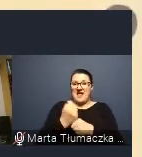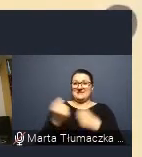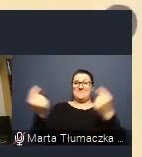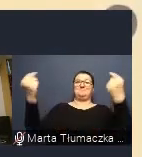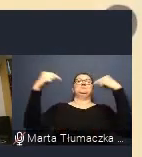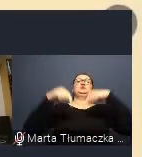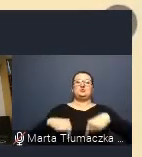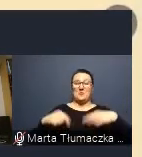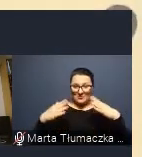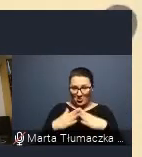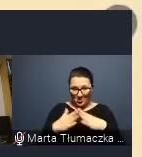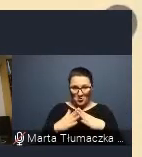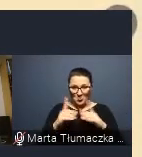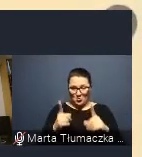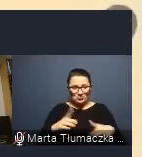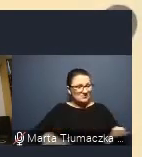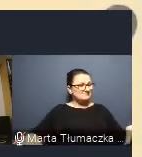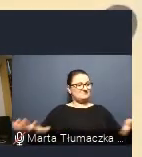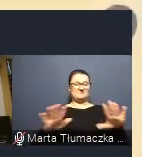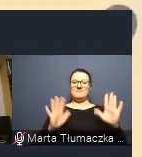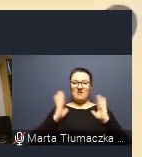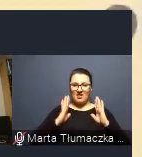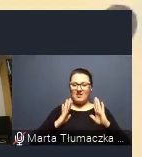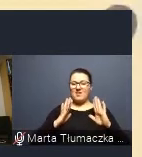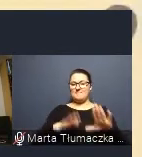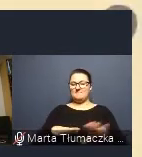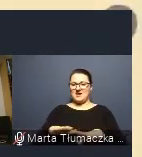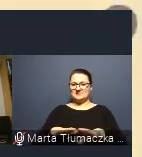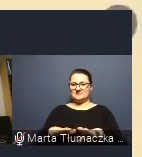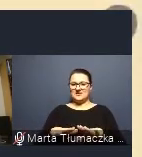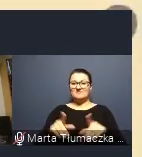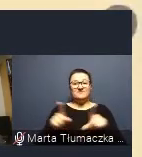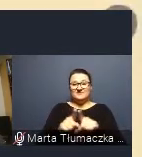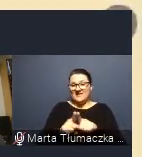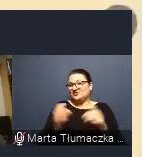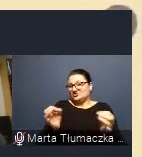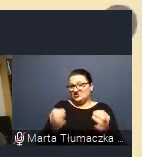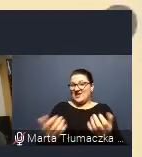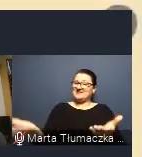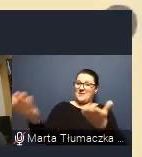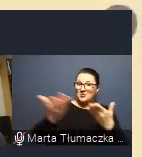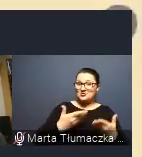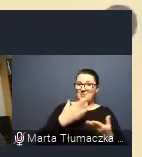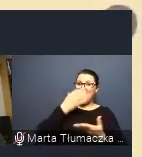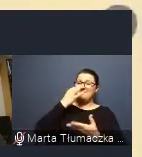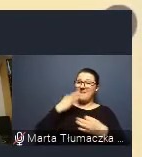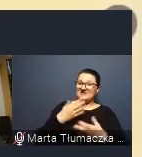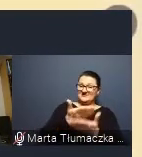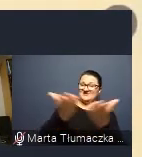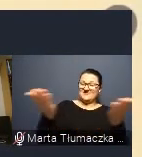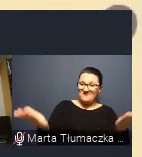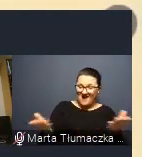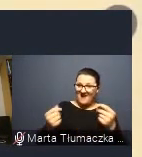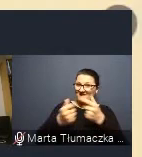musiałam znaleźć dla niej miejsce. Mało tego, ja dzisiaj Państwa również zaprosiłam do swojego domu, chociaż jest nas tak